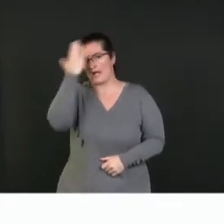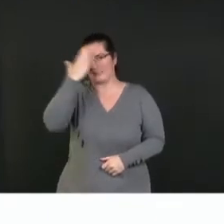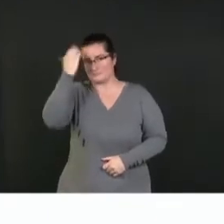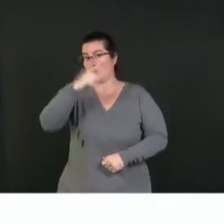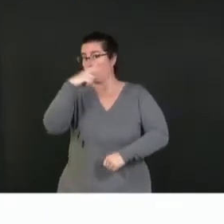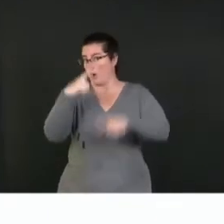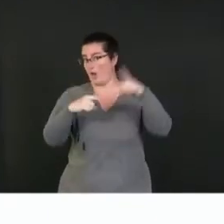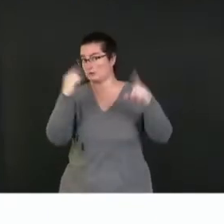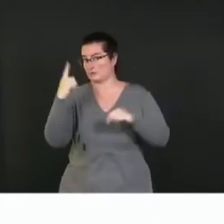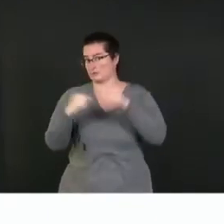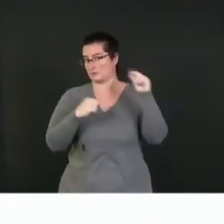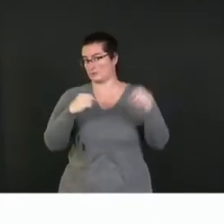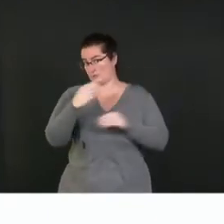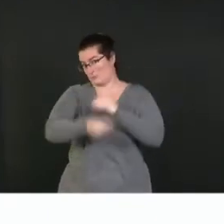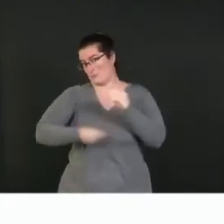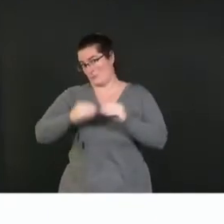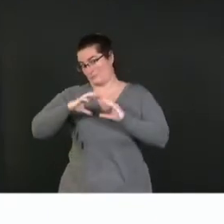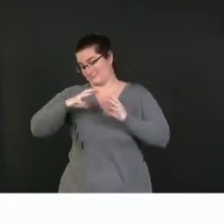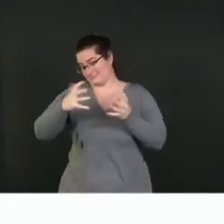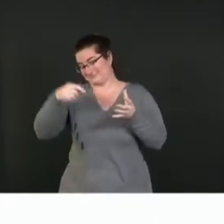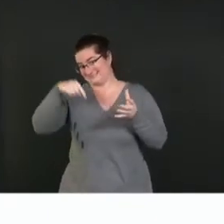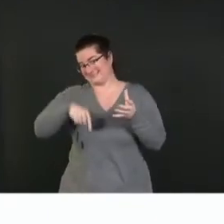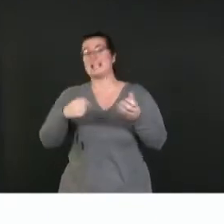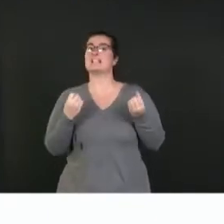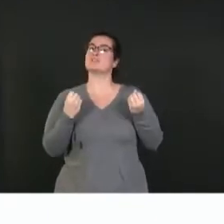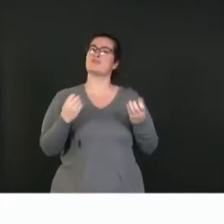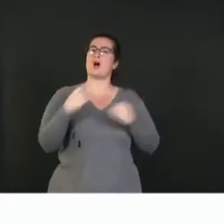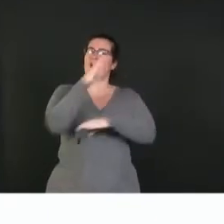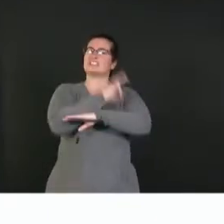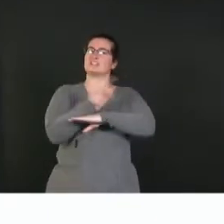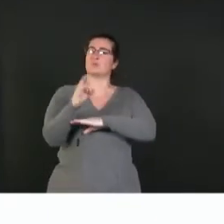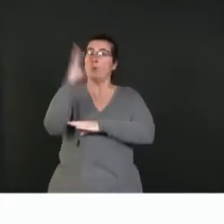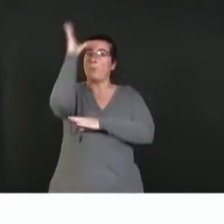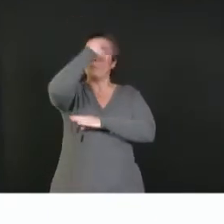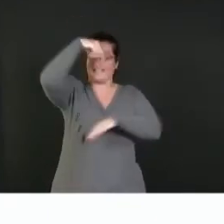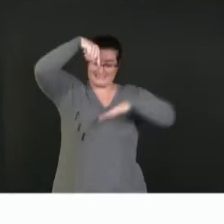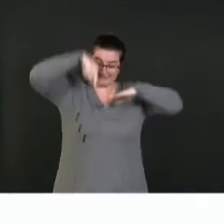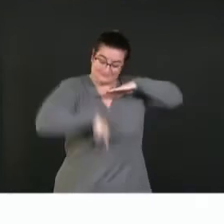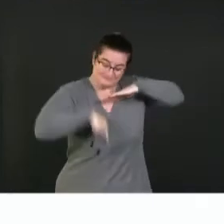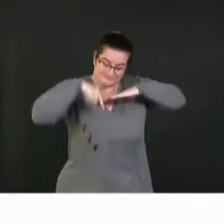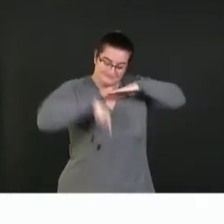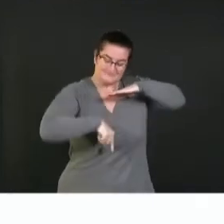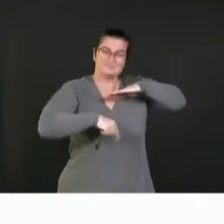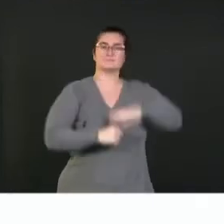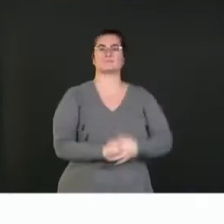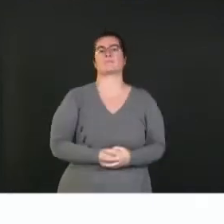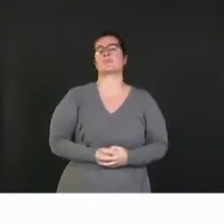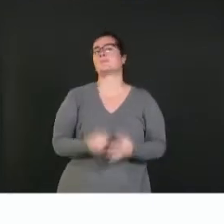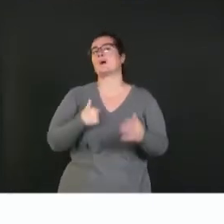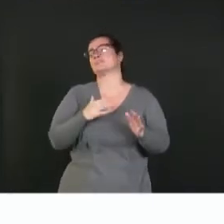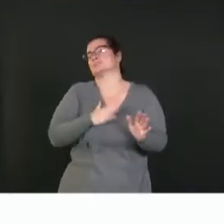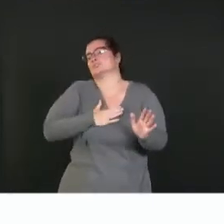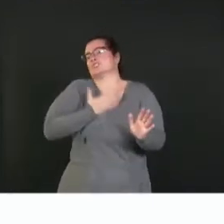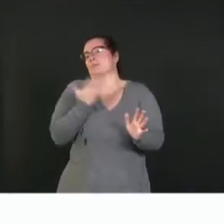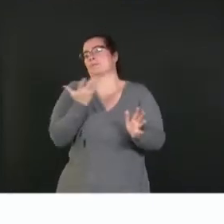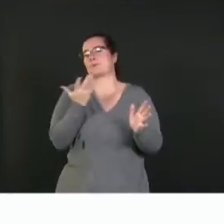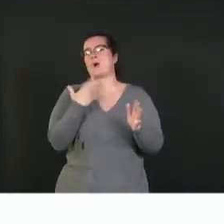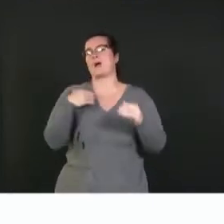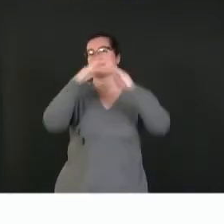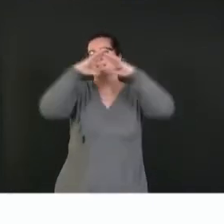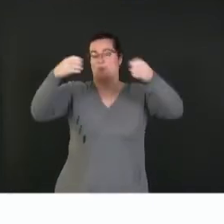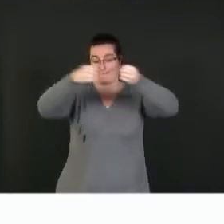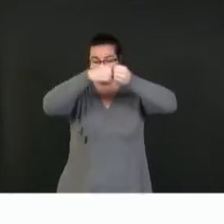ça, c'est parfois oublié en architecture, mais je crois que ça avance aussi. Moi, je suis assez fan des bâtiments sur pieux, sur